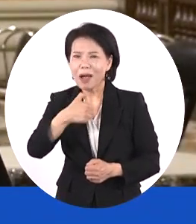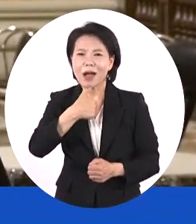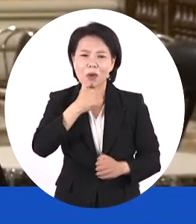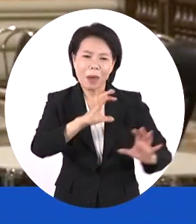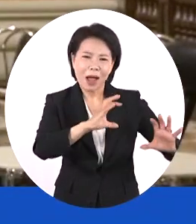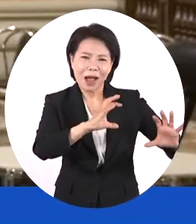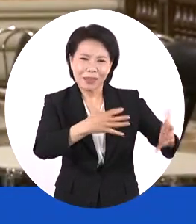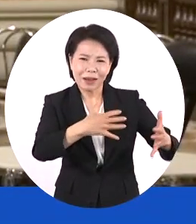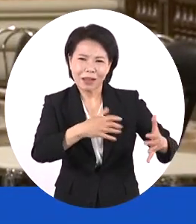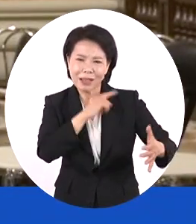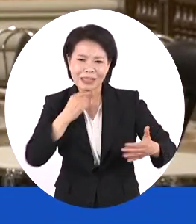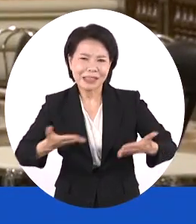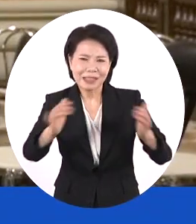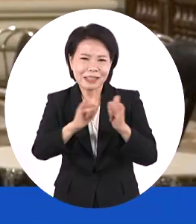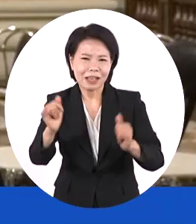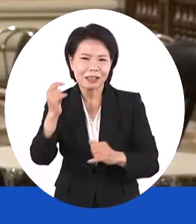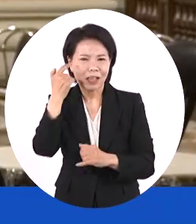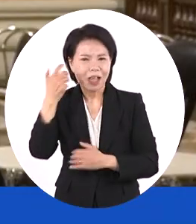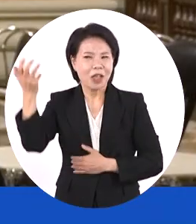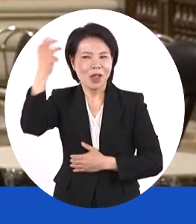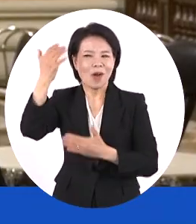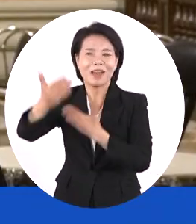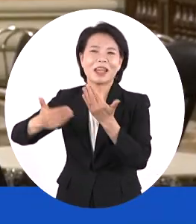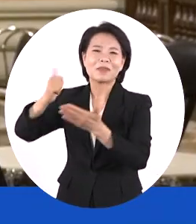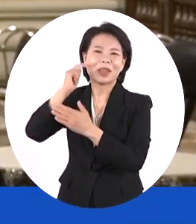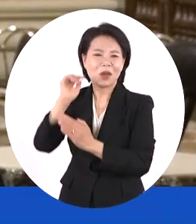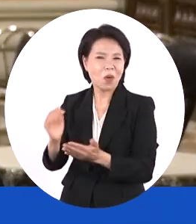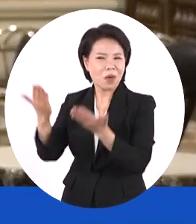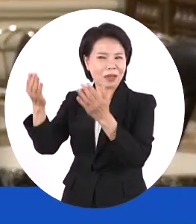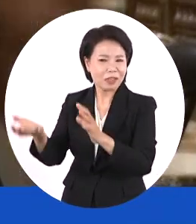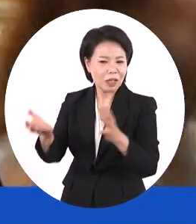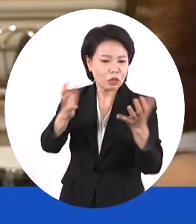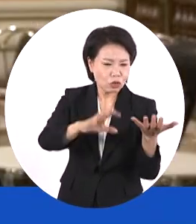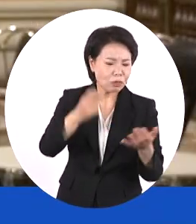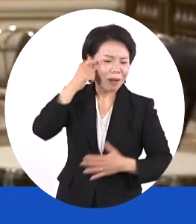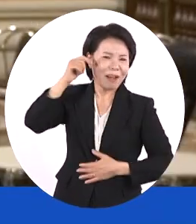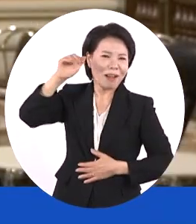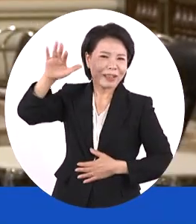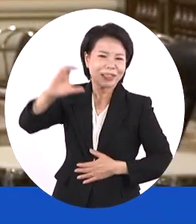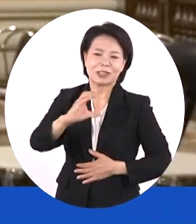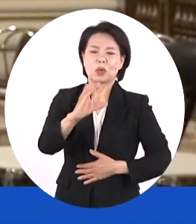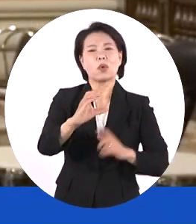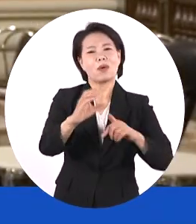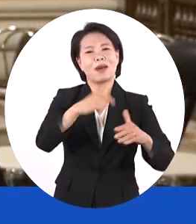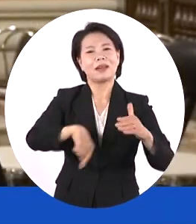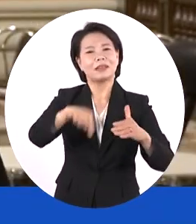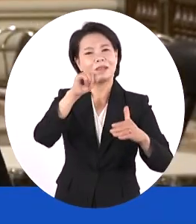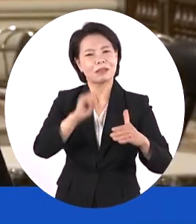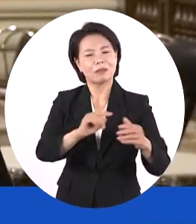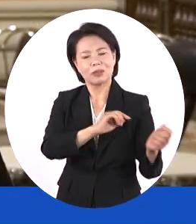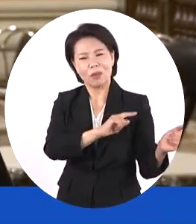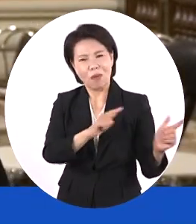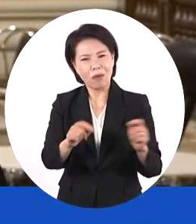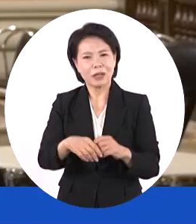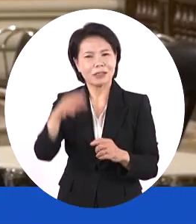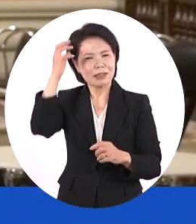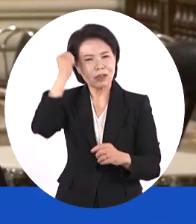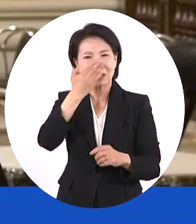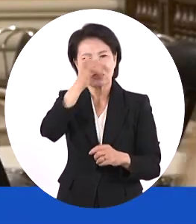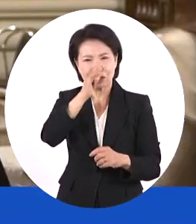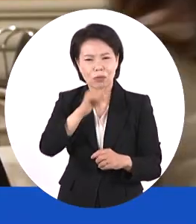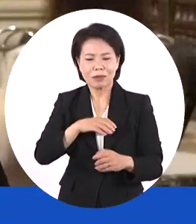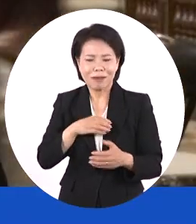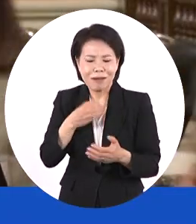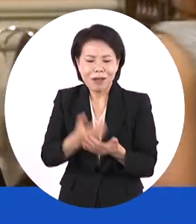로마의 순교자들의 어떤 영광, 하느님께 영광을 드렸던 그 죽음을 기리는 성당에서 그러한 것들을 갖게 되었다는 것이